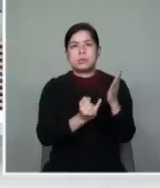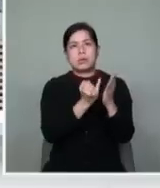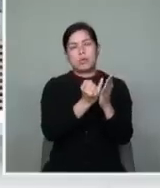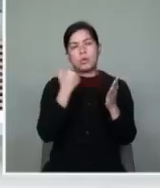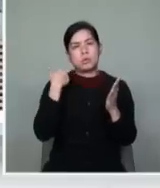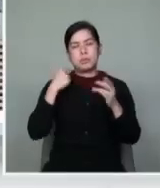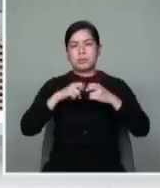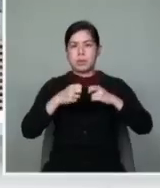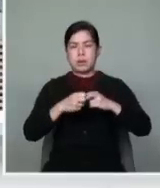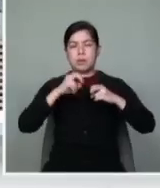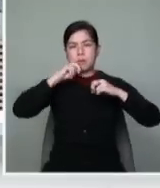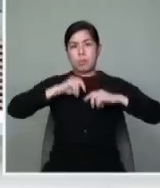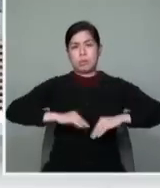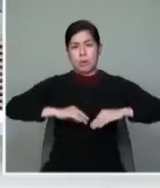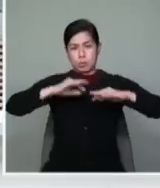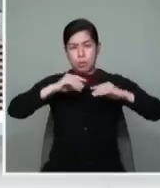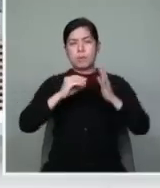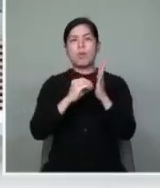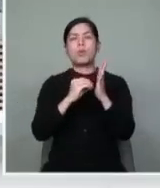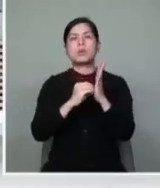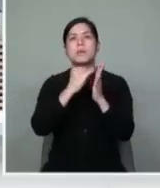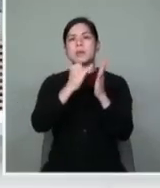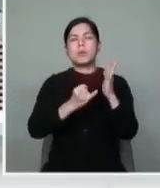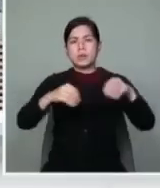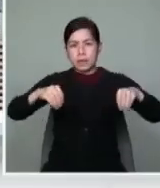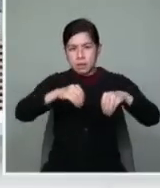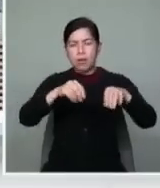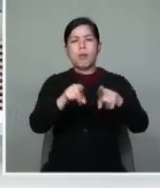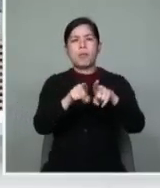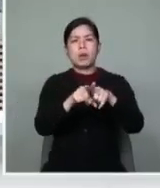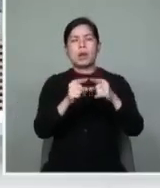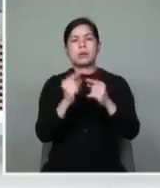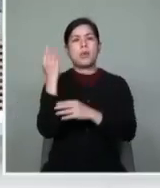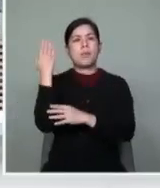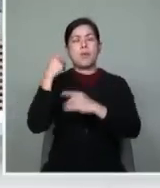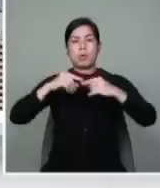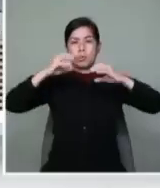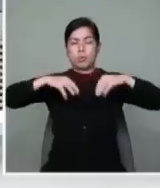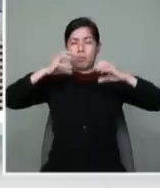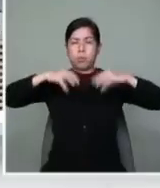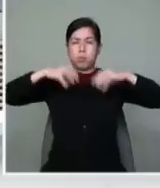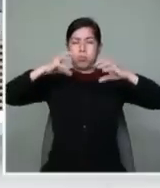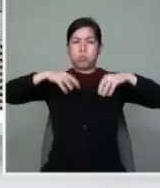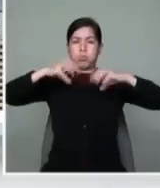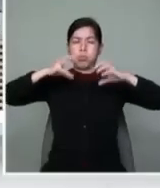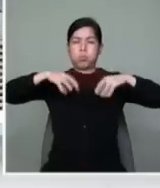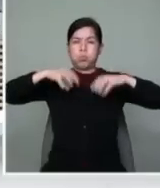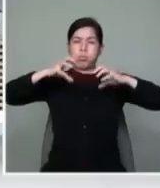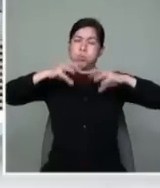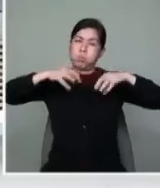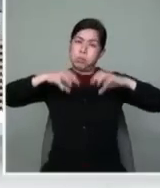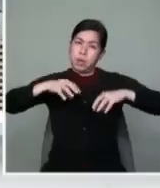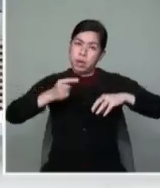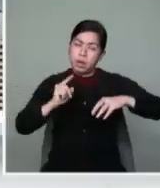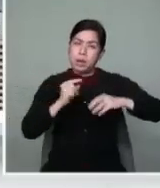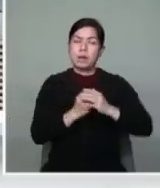กรุงเทพมหานครและปริมณฑลเมื่อวานนี้ก็เผชิญกับสภาพฝนที่ตกลงมาหนักด้วยเช่นเดียวกันแล้วพอฝนตกหนักเนี่ย